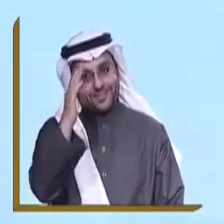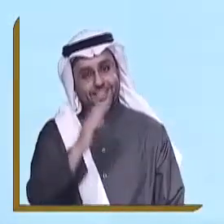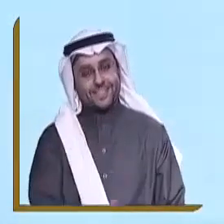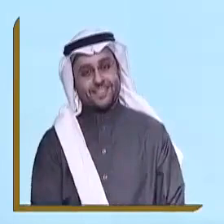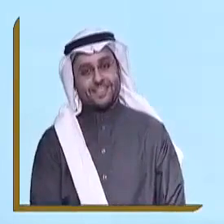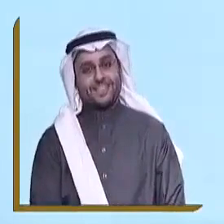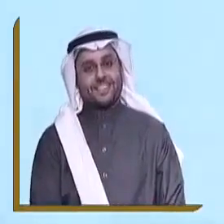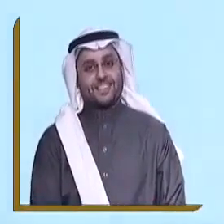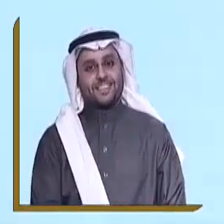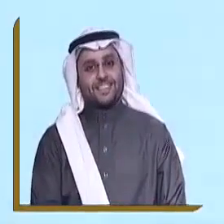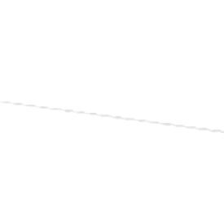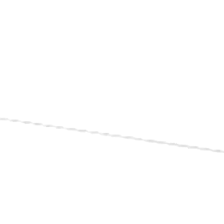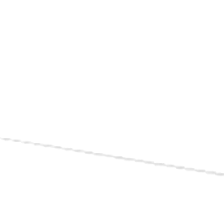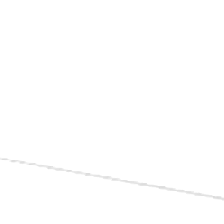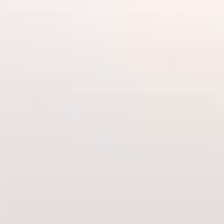امان